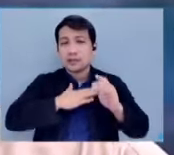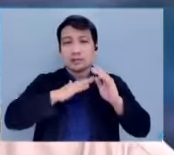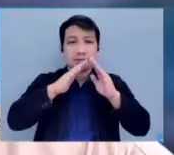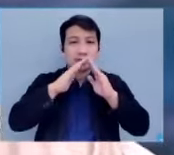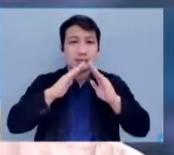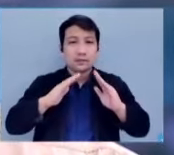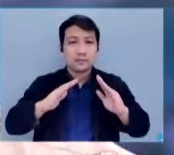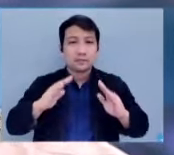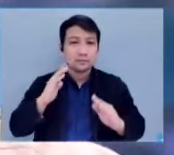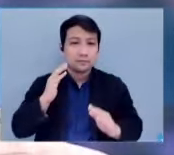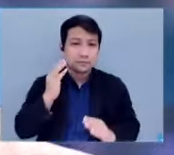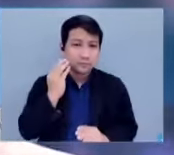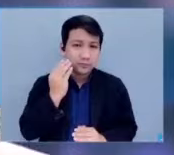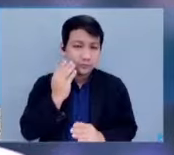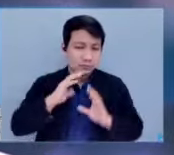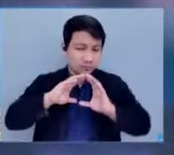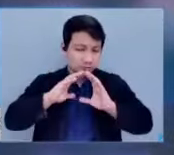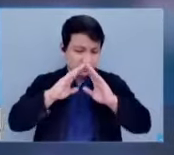at